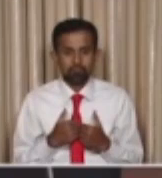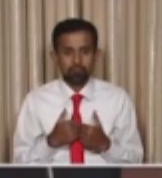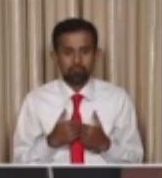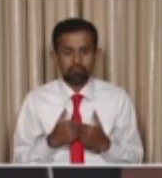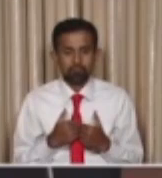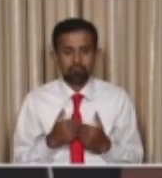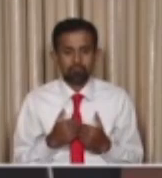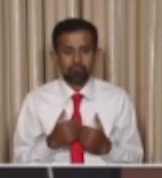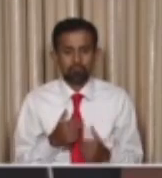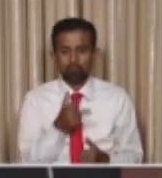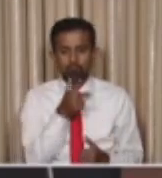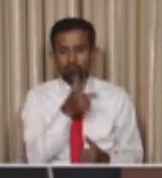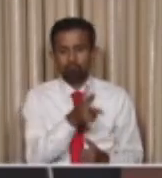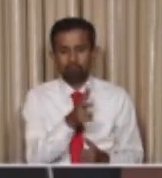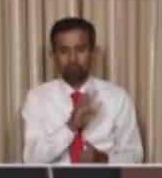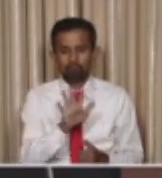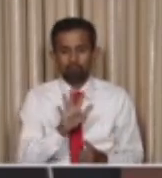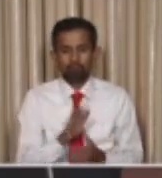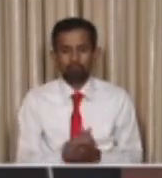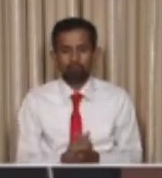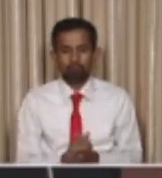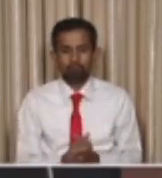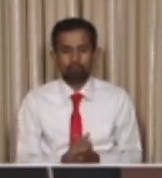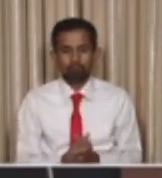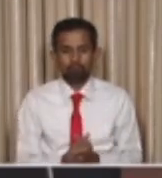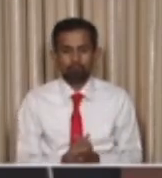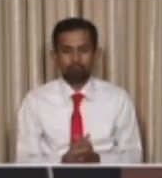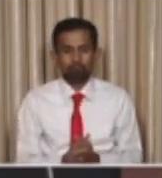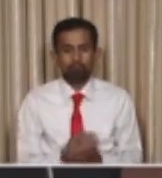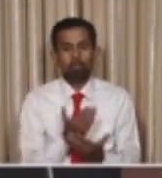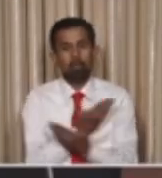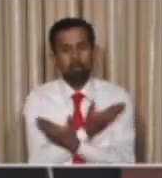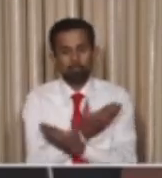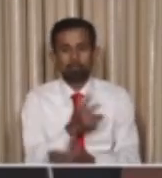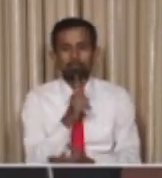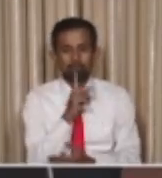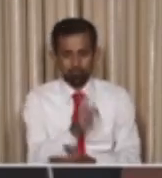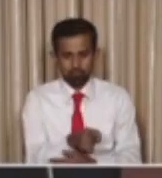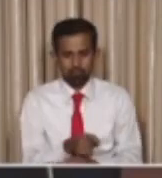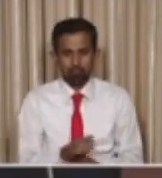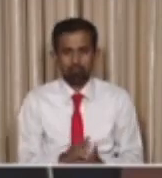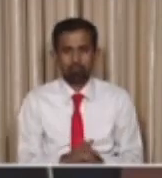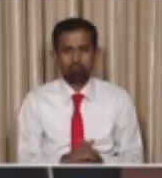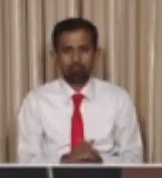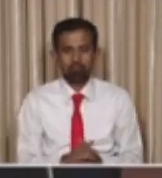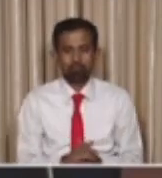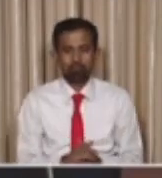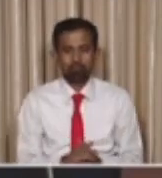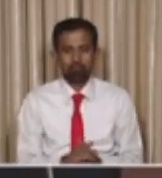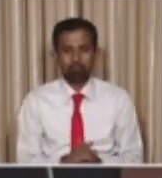නෑ බඩින් නෑ නික උපදේශ දුන්නේ. ආදරයට කිව්වේ, ආදරයට කිව්වේ.